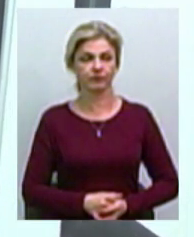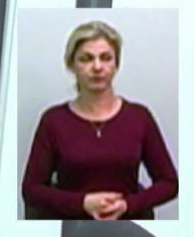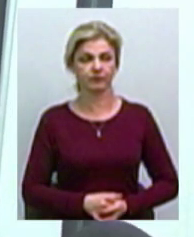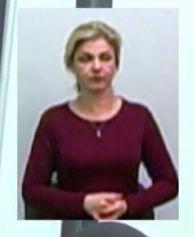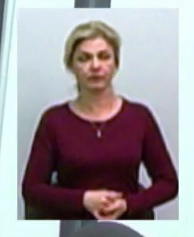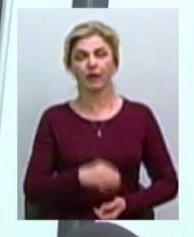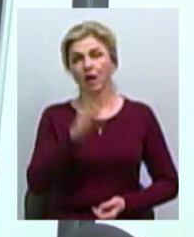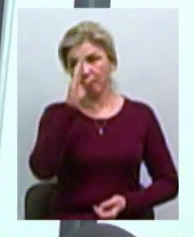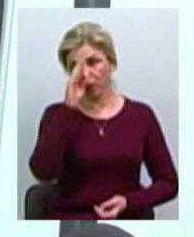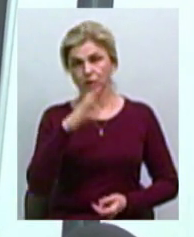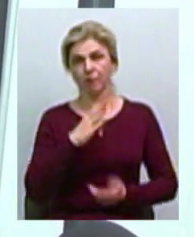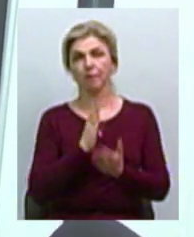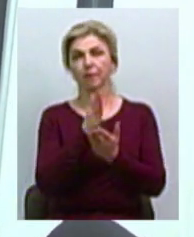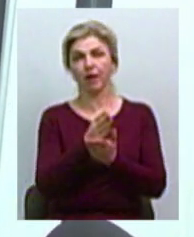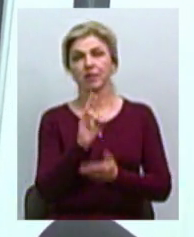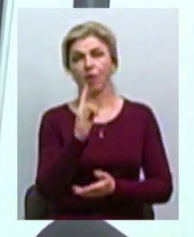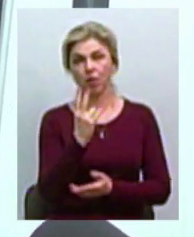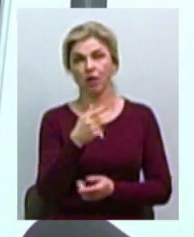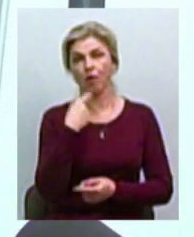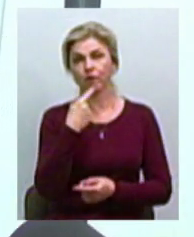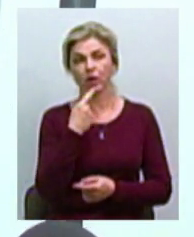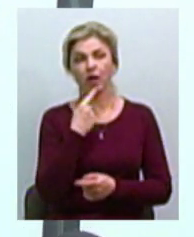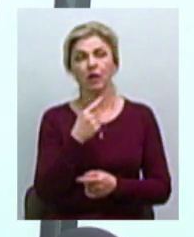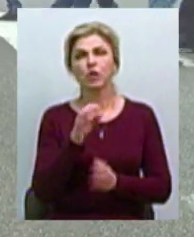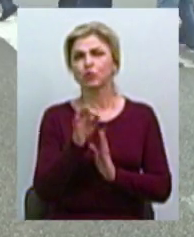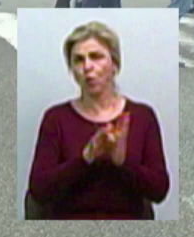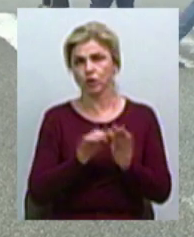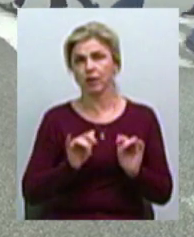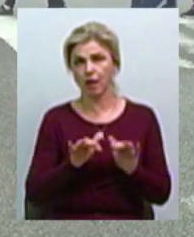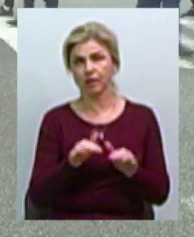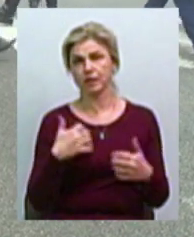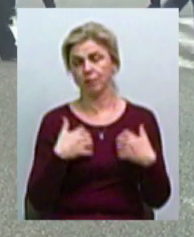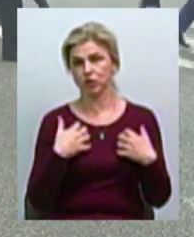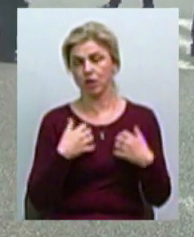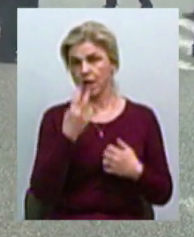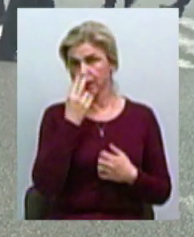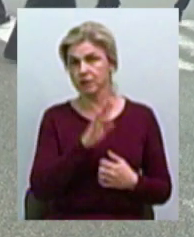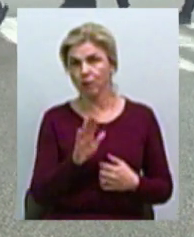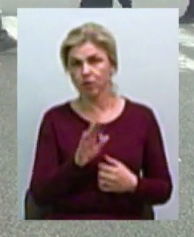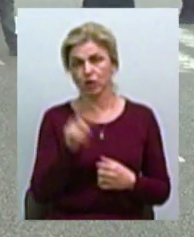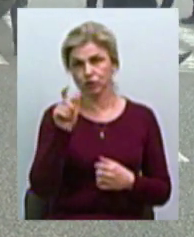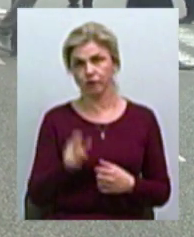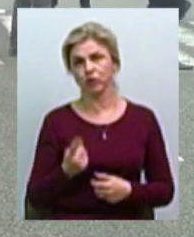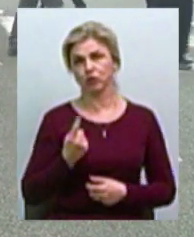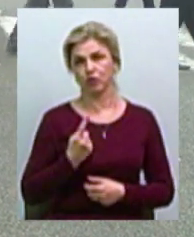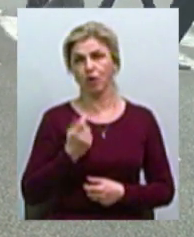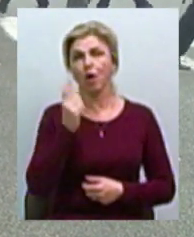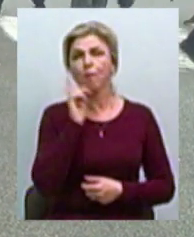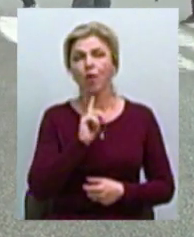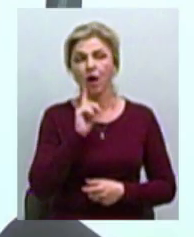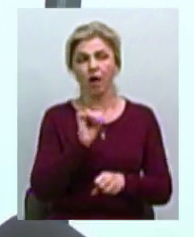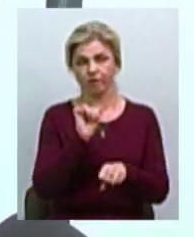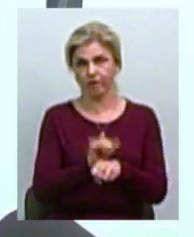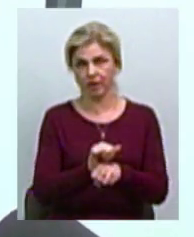Дмитро Коцюба прямував до Миколаєва. Говорить, термінові справи, поспішає. Незважаючи на це, чоловік чекає, поки учасники завершать